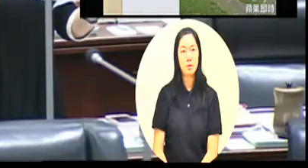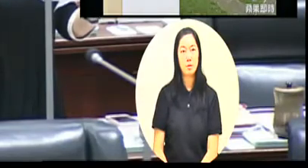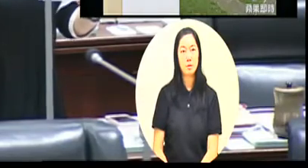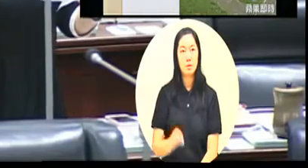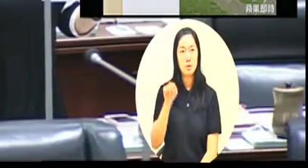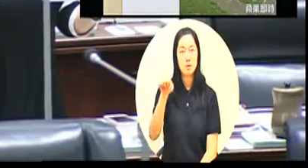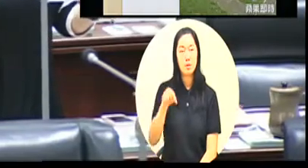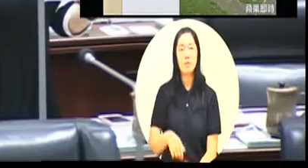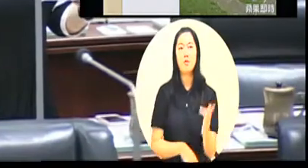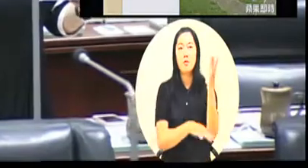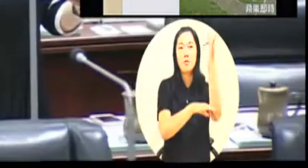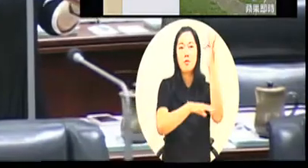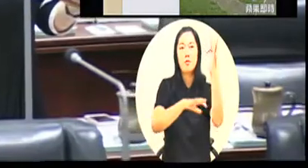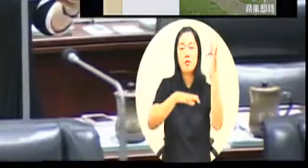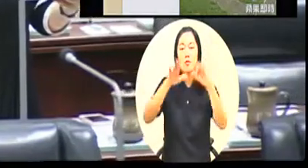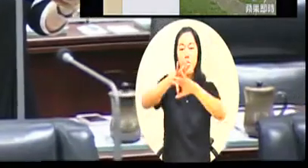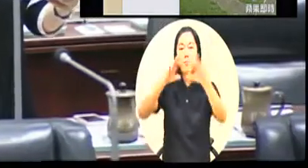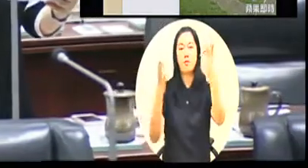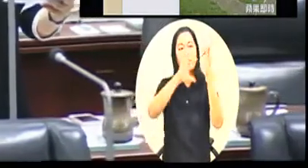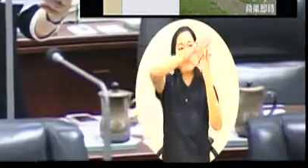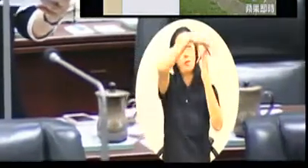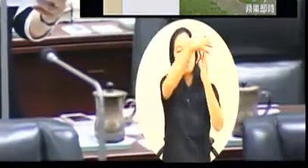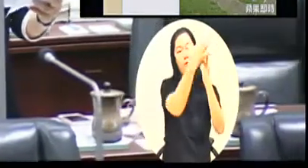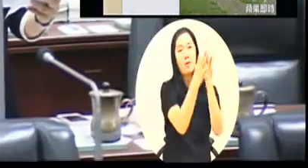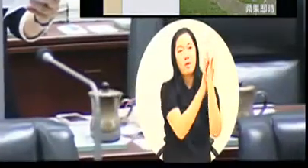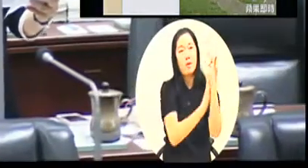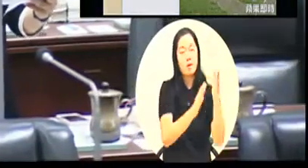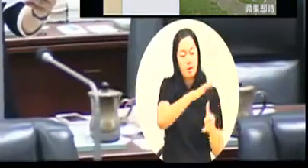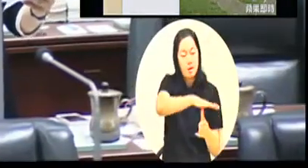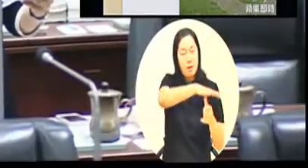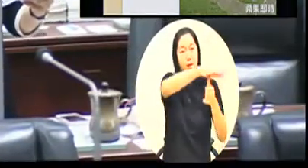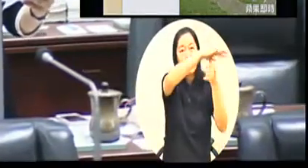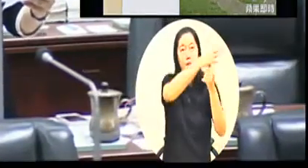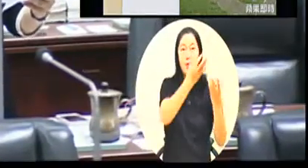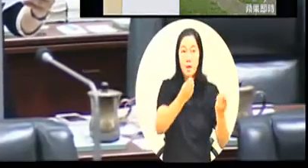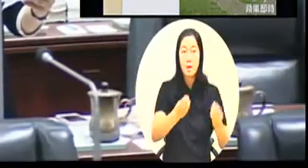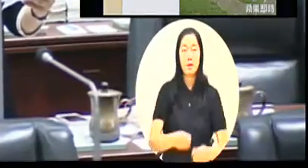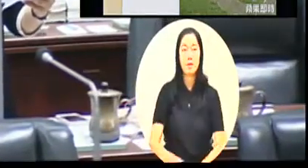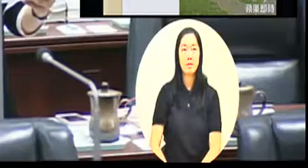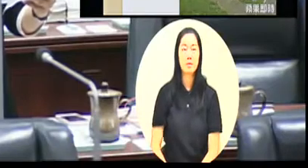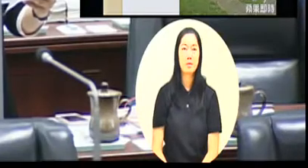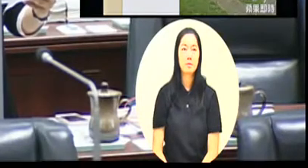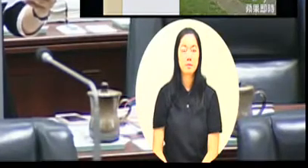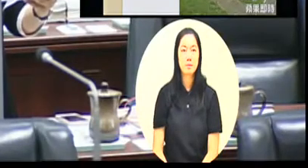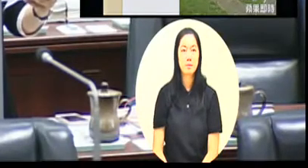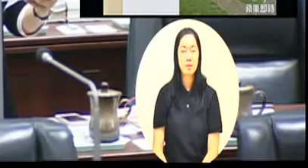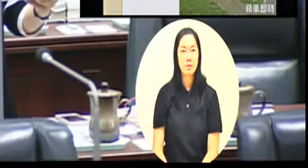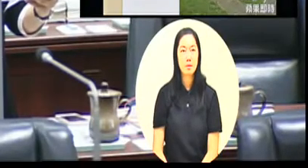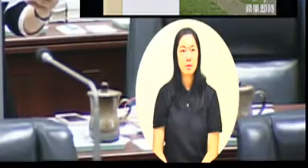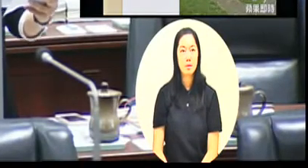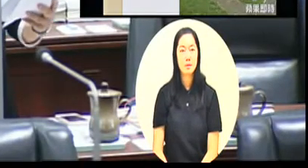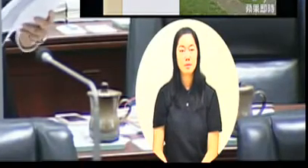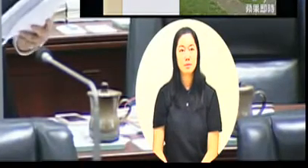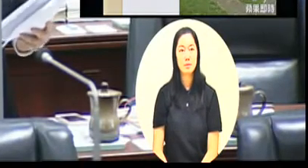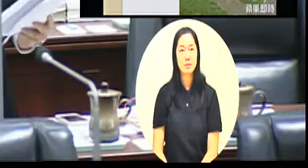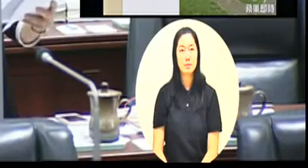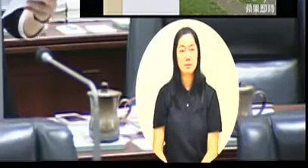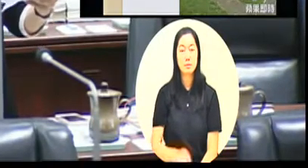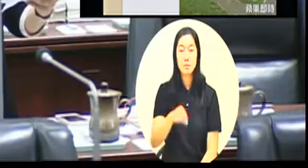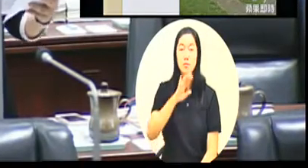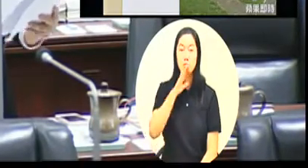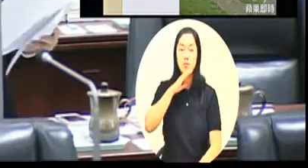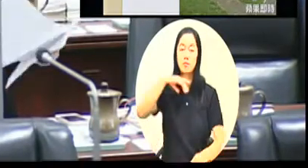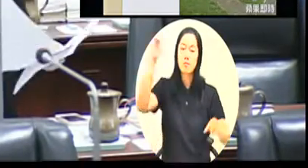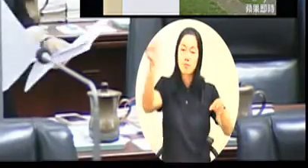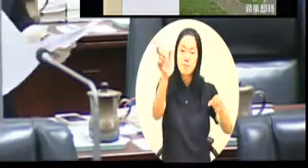包这个尿布说要长大，比较容易长大，可是又长不高长不大，也不太可能嘛。所以这些都是在台风的时